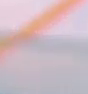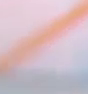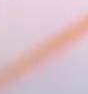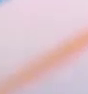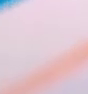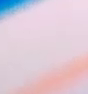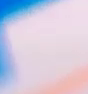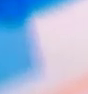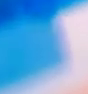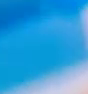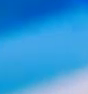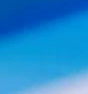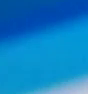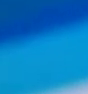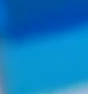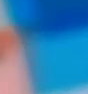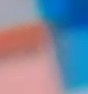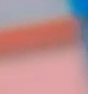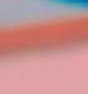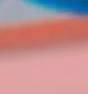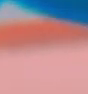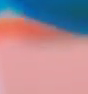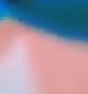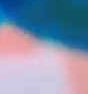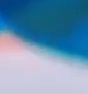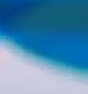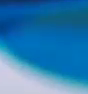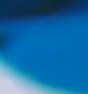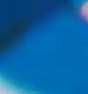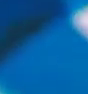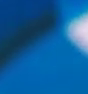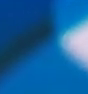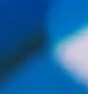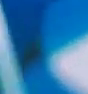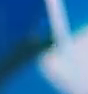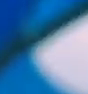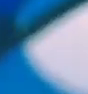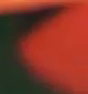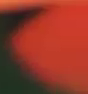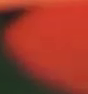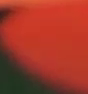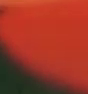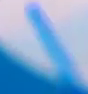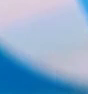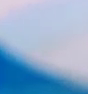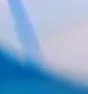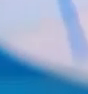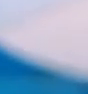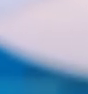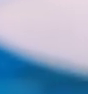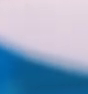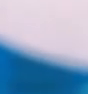YouTube. Прямые эфиры, репортажи с места событий, аналитика, журналистские расследования. Все то, что важно и нужно